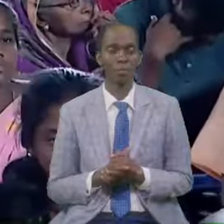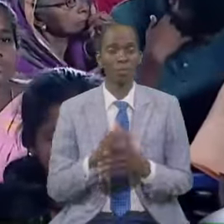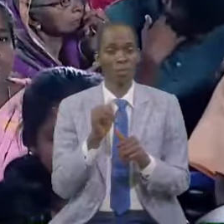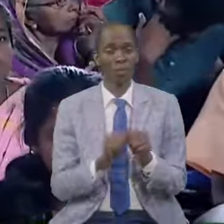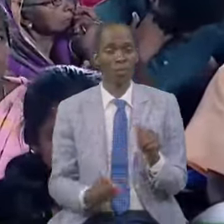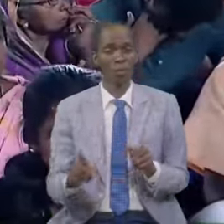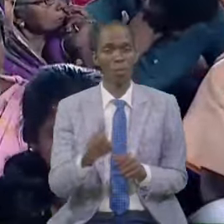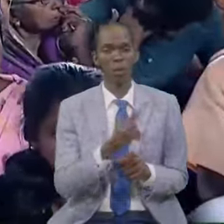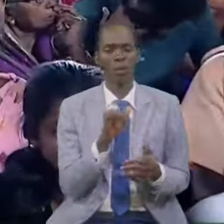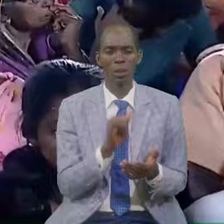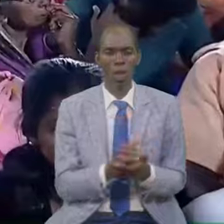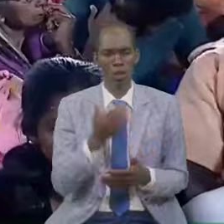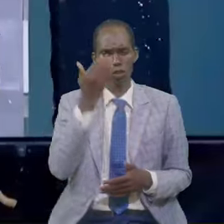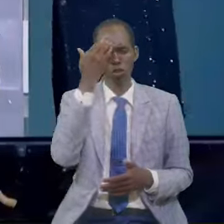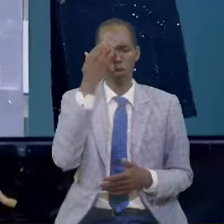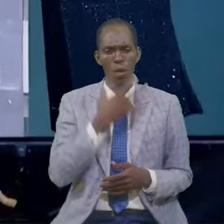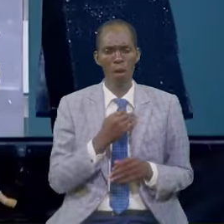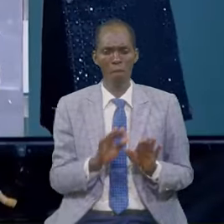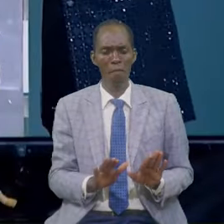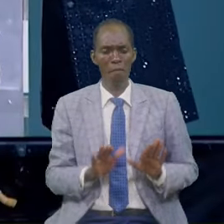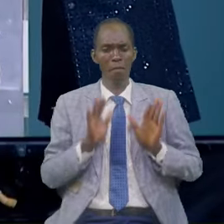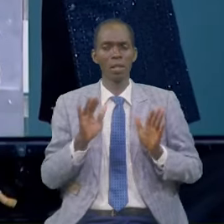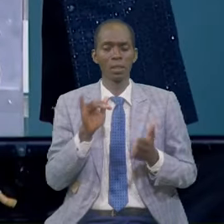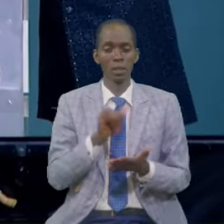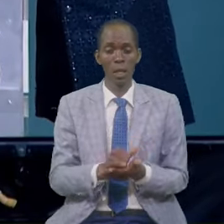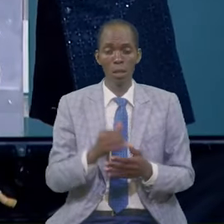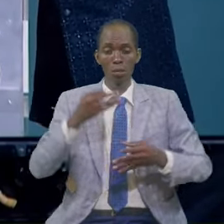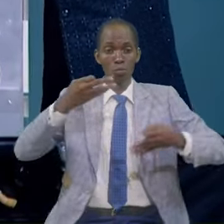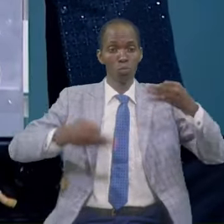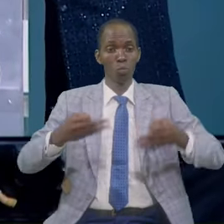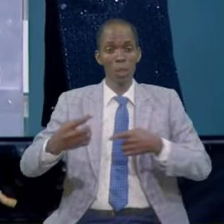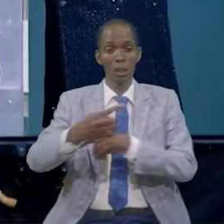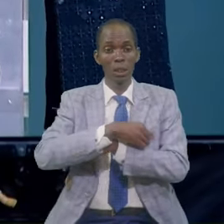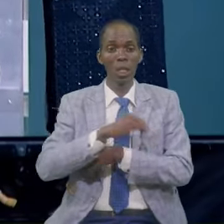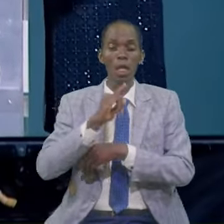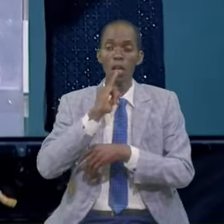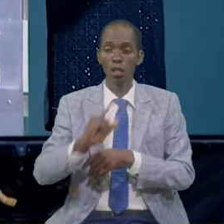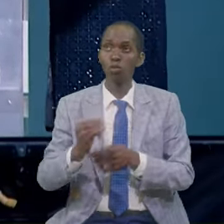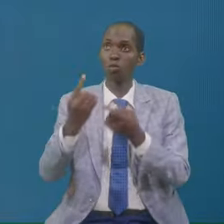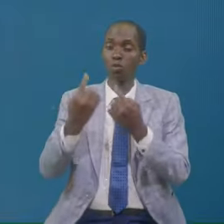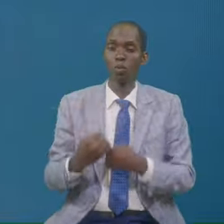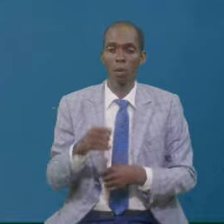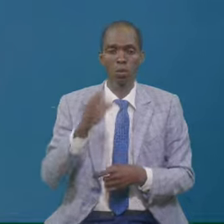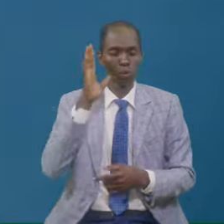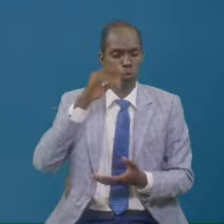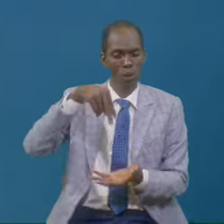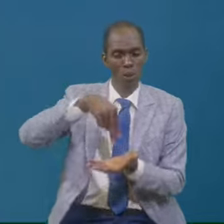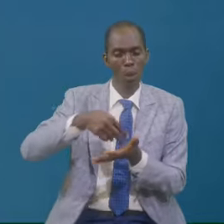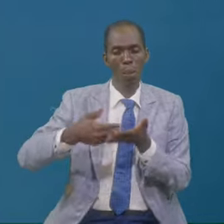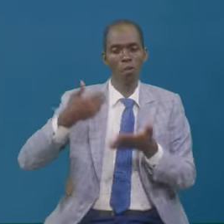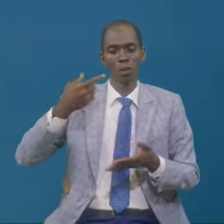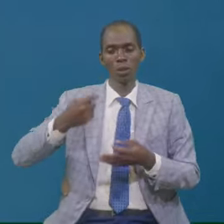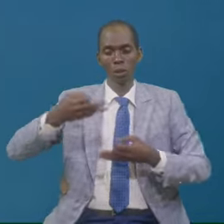and fears the judgment day is coming and you are going to stand before the judge. మీరు ఎవరైనా సరే